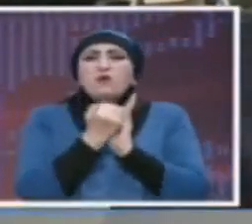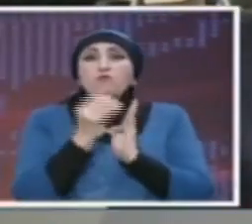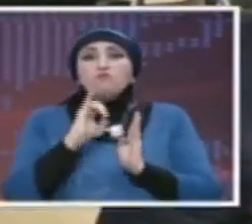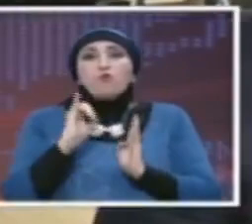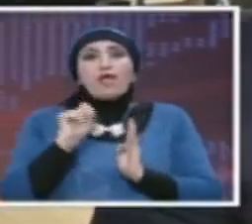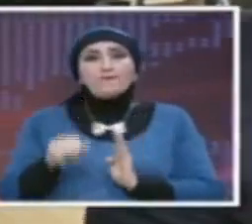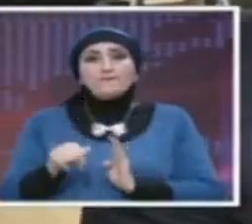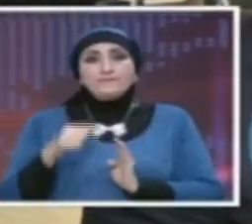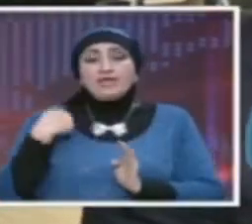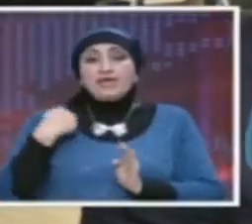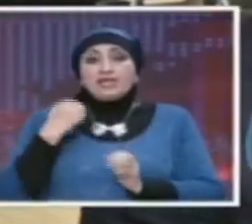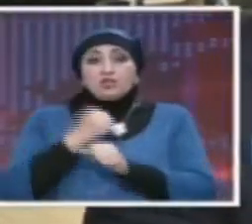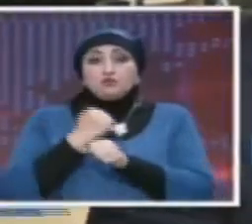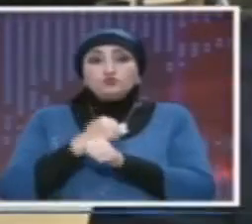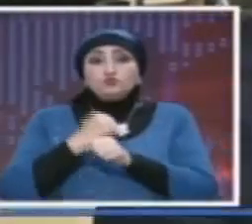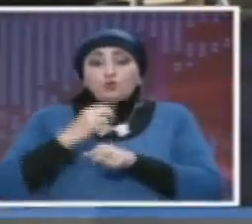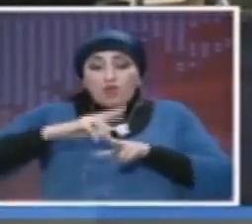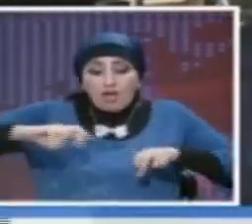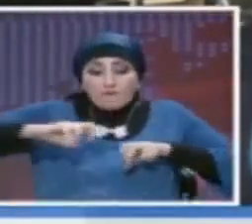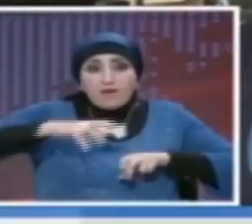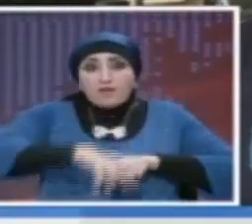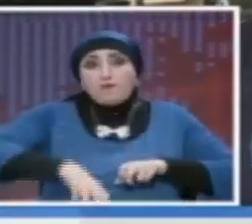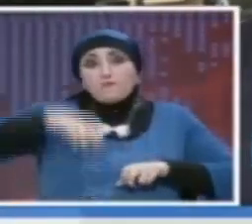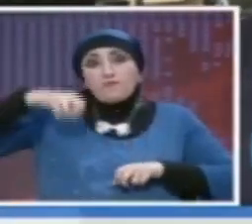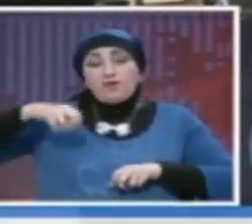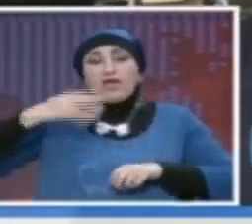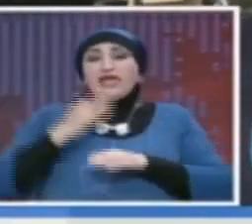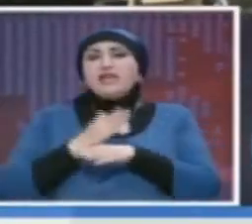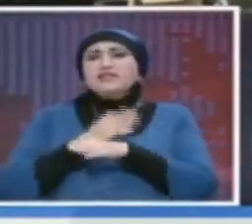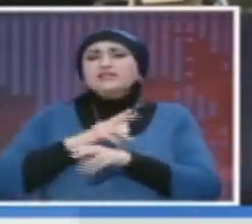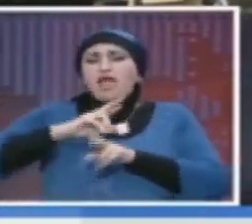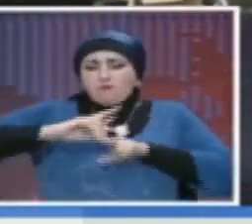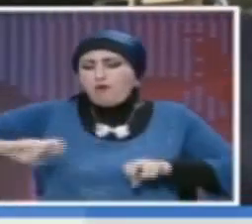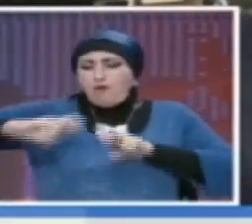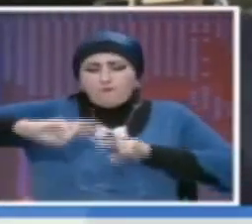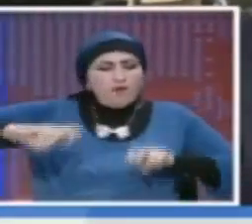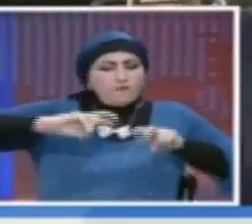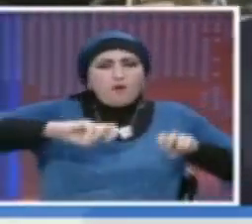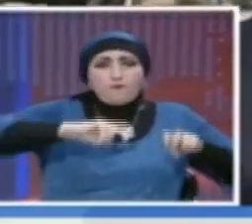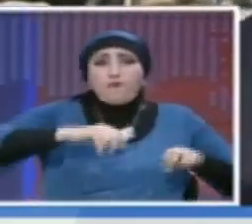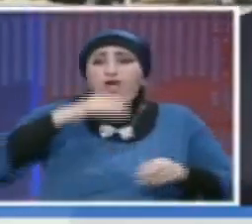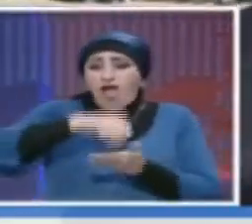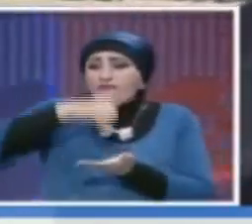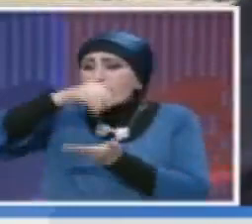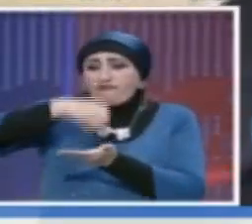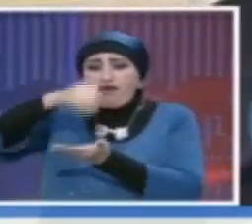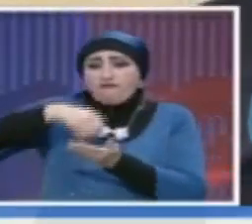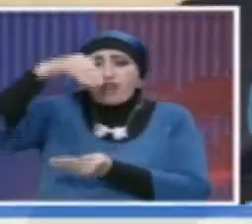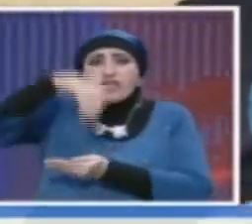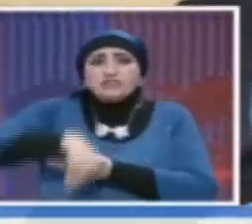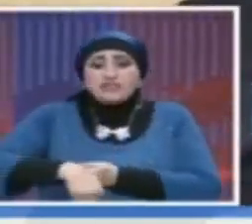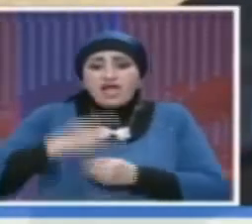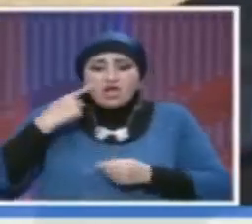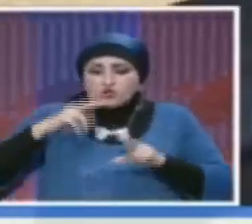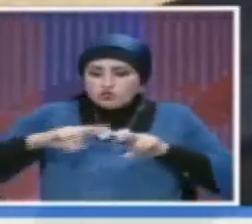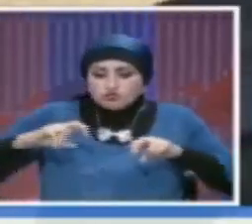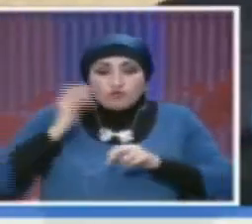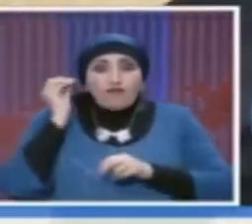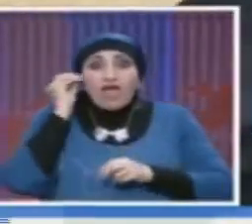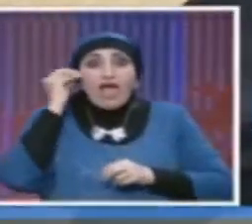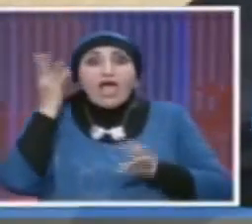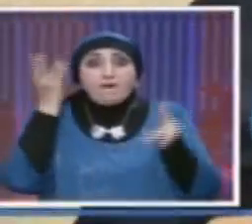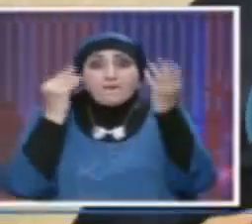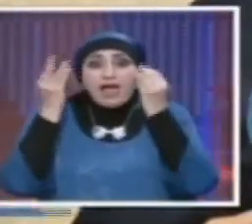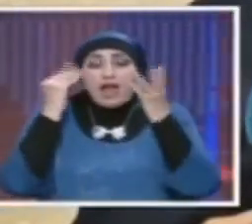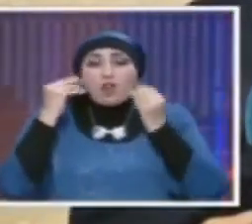يكون العمل الأثري بدون اكتشافات أكثر أهمية من الاكتشافات. فهو الناس بتعمل حفاير عشان تعرف أكثر عن الحضارة المصرية، عشان